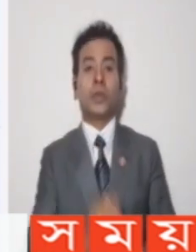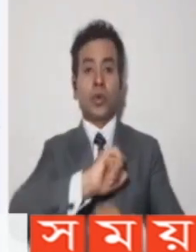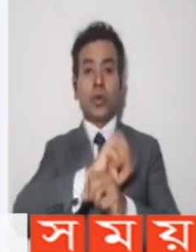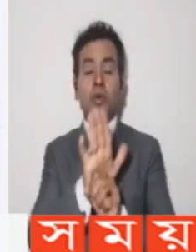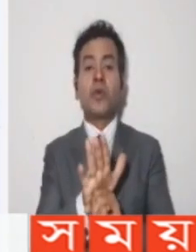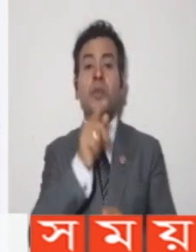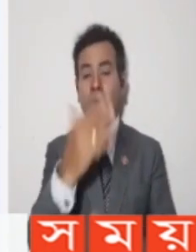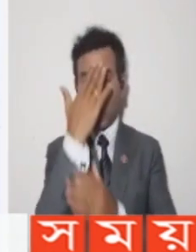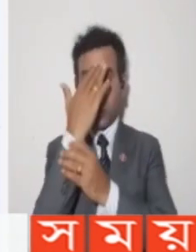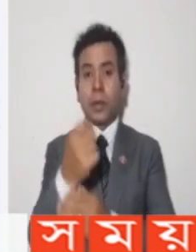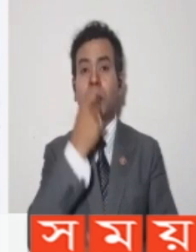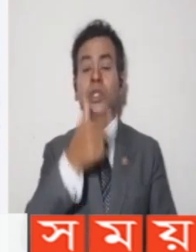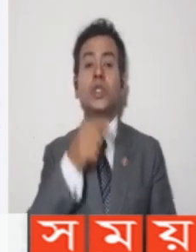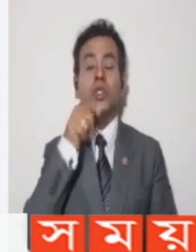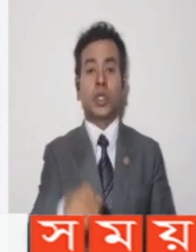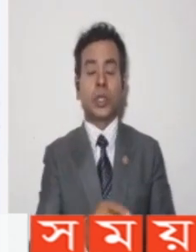৬৮১৬৩২ জনকে।